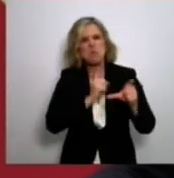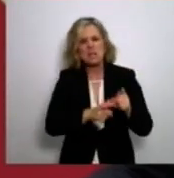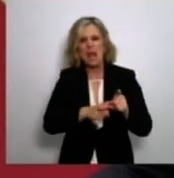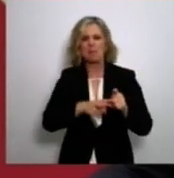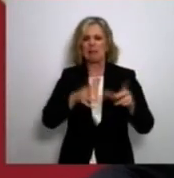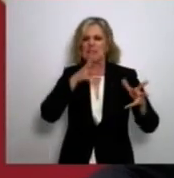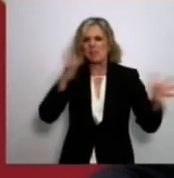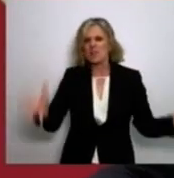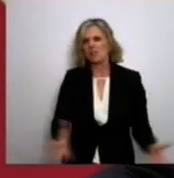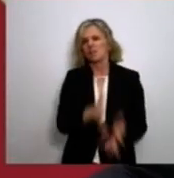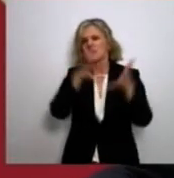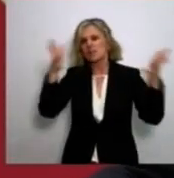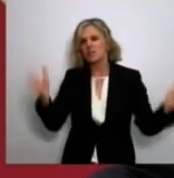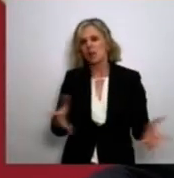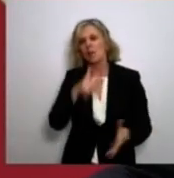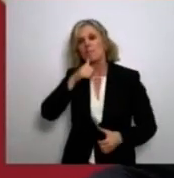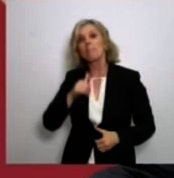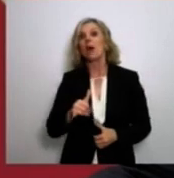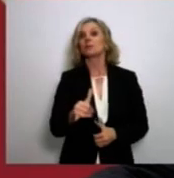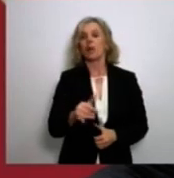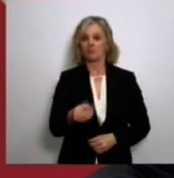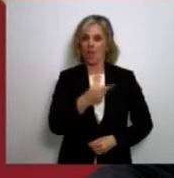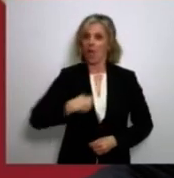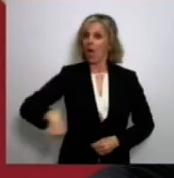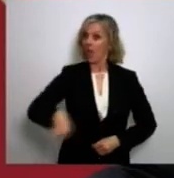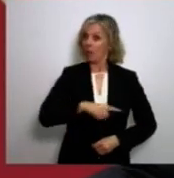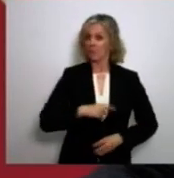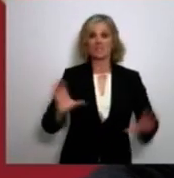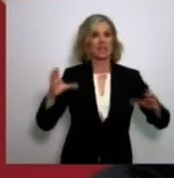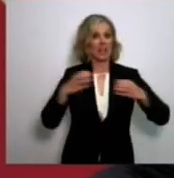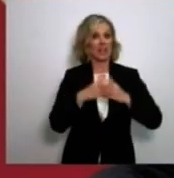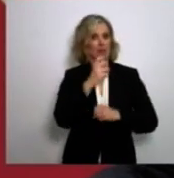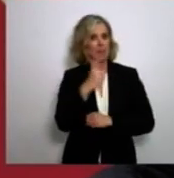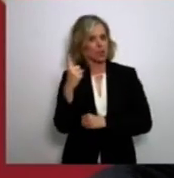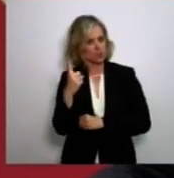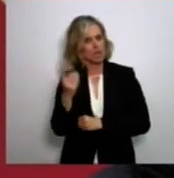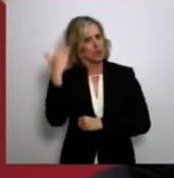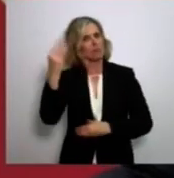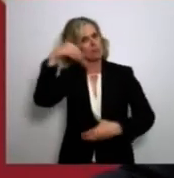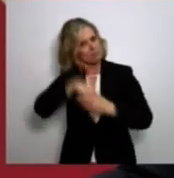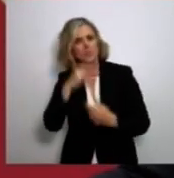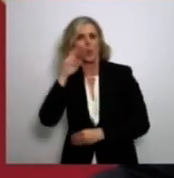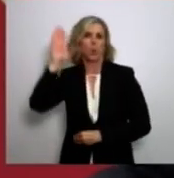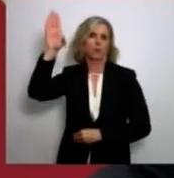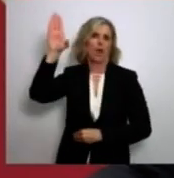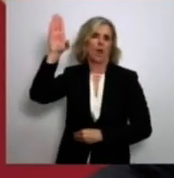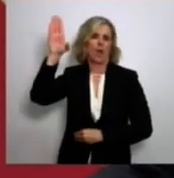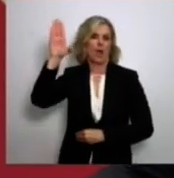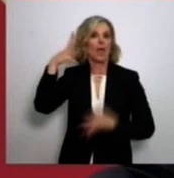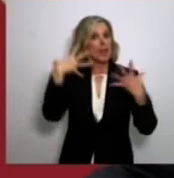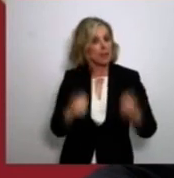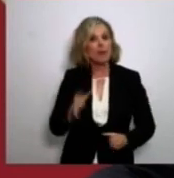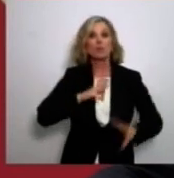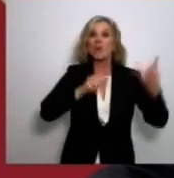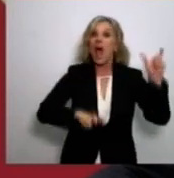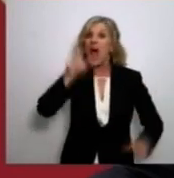μοιάσματα. Στο κίνημα 21 υπάρχουν άνθρωποι οι οποίοι ήταν με τη Χούντα. Υπάρχουν άνθρωποι οι οποίοι ήταν